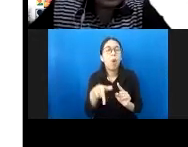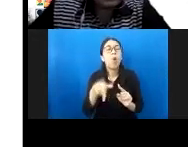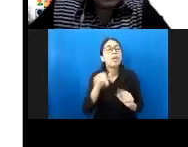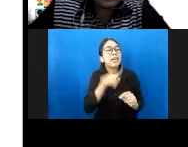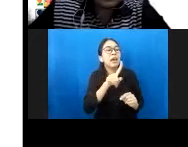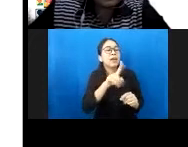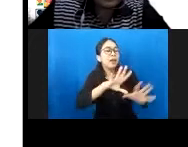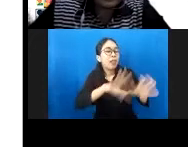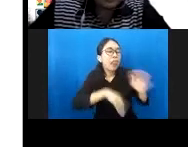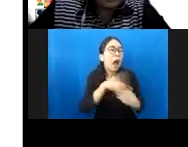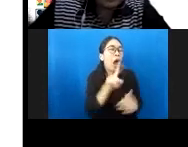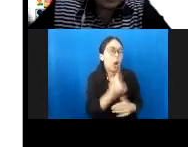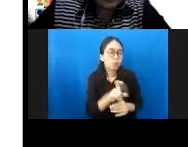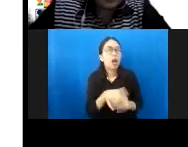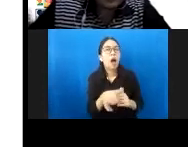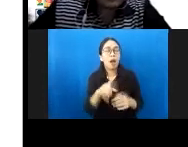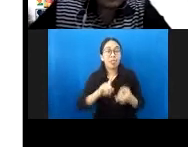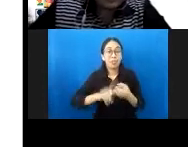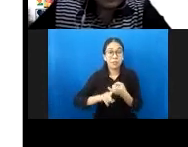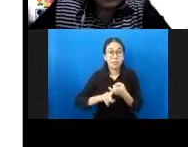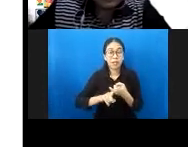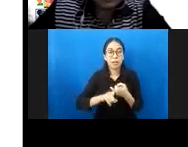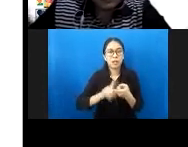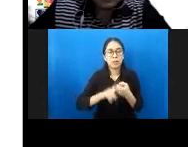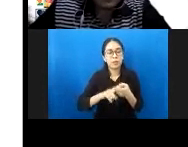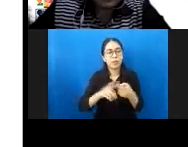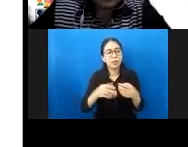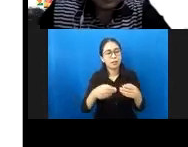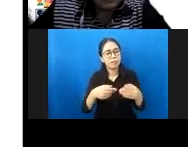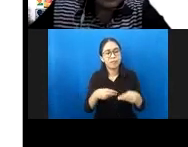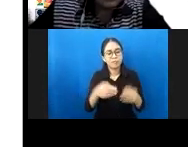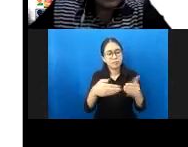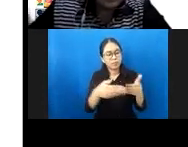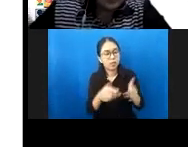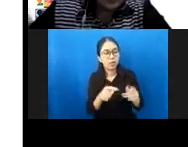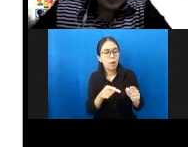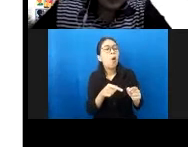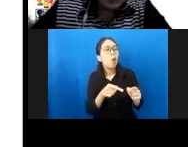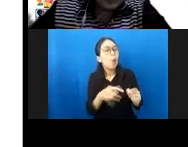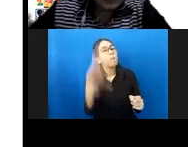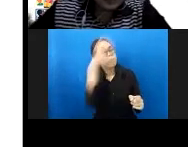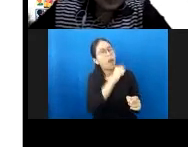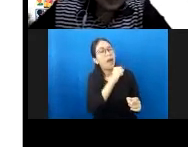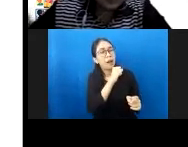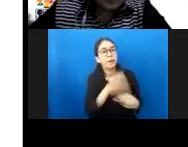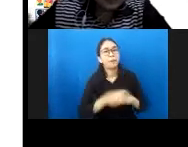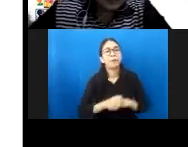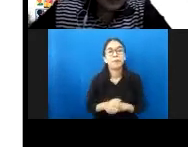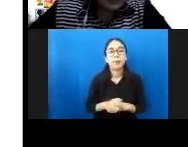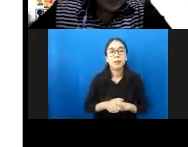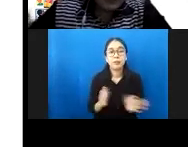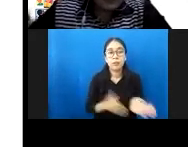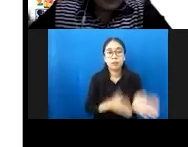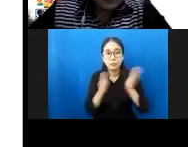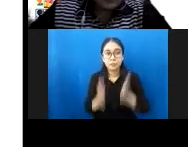Ternyata rekan-rekan yang diberikan fasilitas itu ternyata alhamdulillah bisa mengerti. Kemudian dilanjutkan dengan